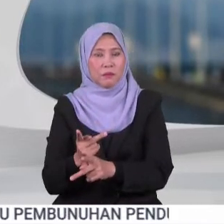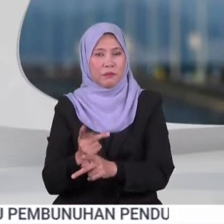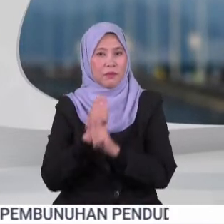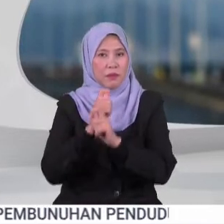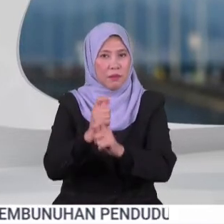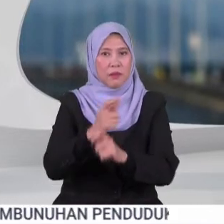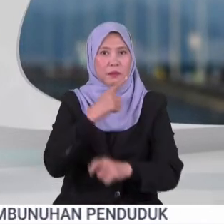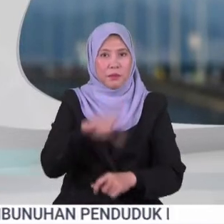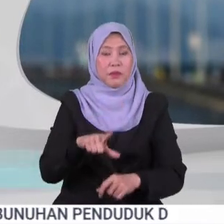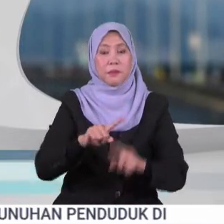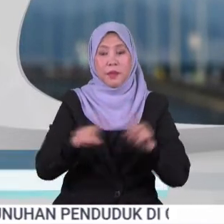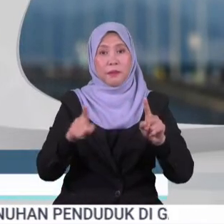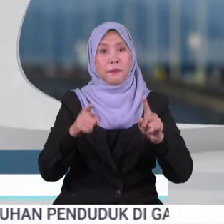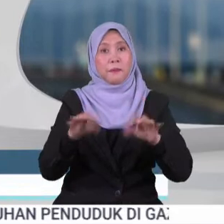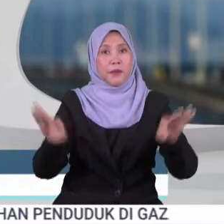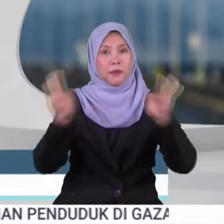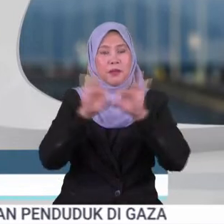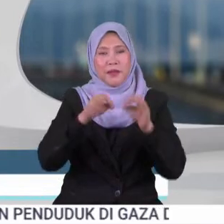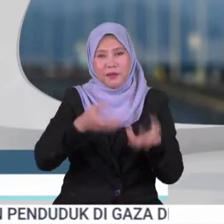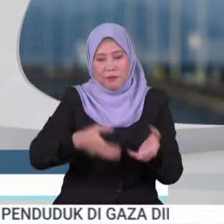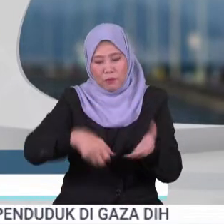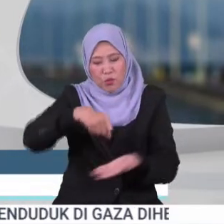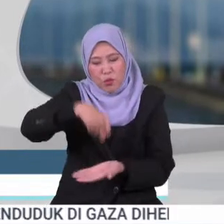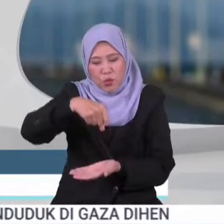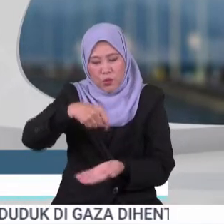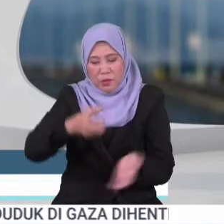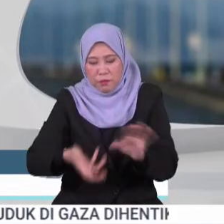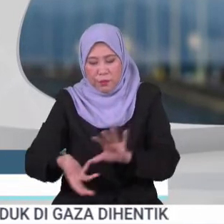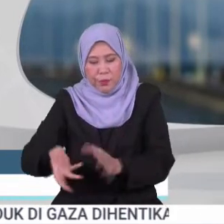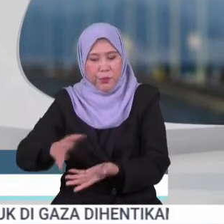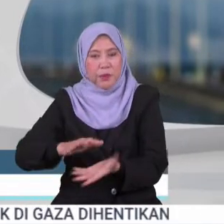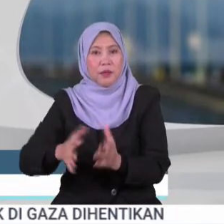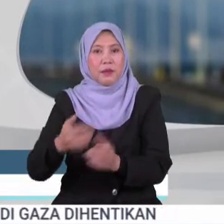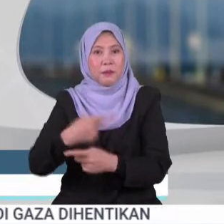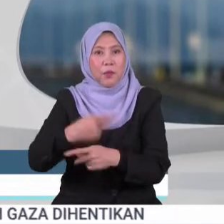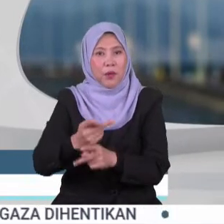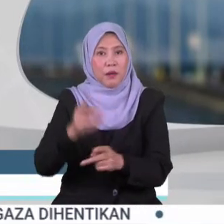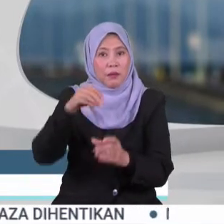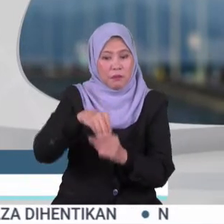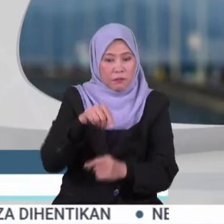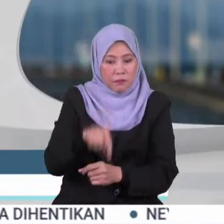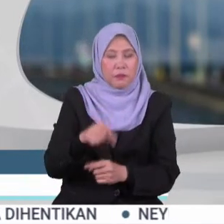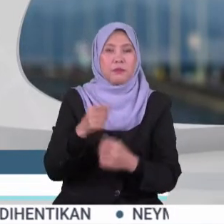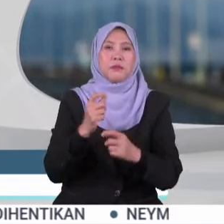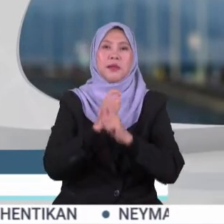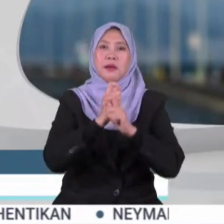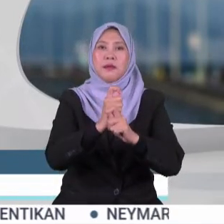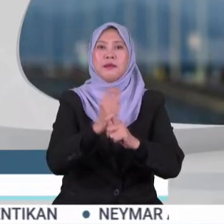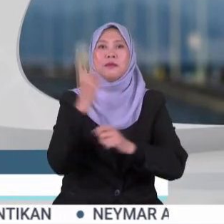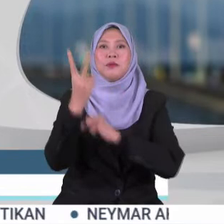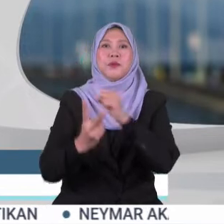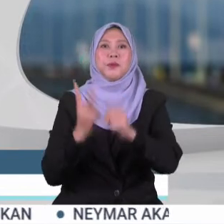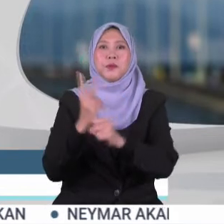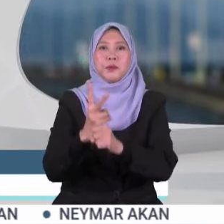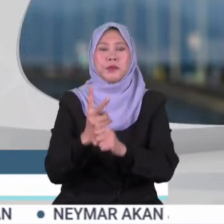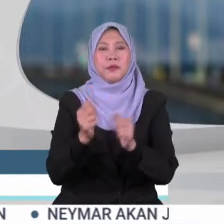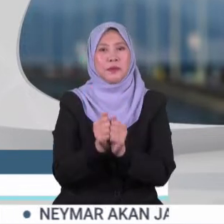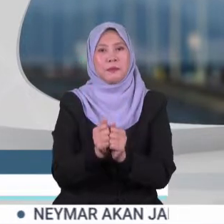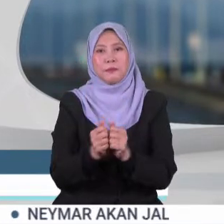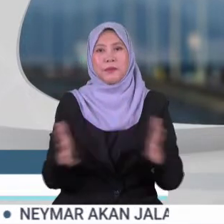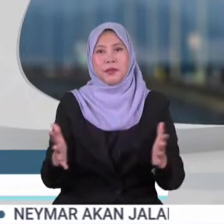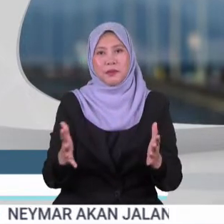Bagaimanapun aspek pembungkusan adalah penting agar penyediaan produk yang dihasilkan mampu bertahan sehingga 2 tahun